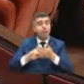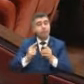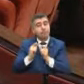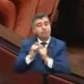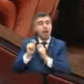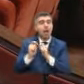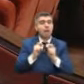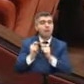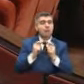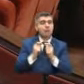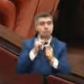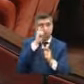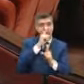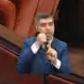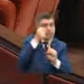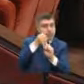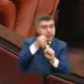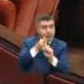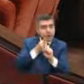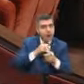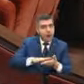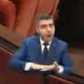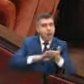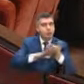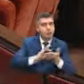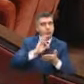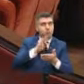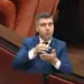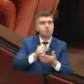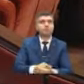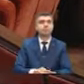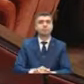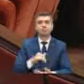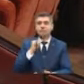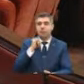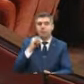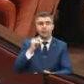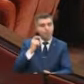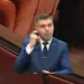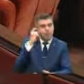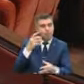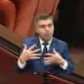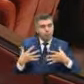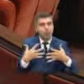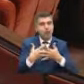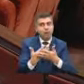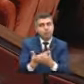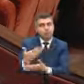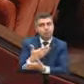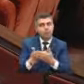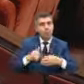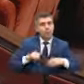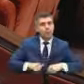مندمجة، وكنعتقد أن المجهود المبذول في هذا الاتجاه مقدر، ودائما سنسعى مع شركائنا إلى مزيد من تجويد هذه